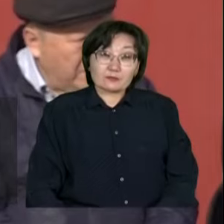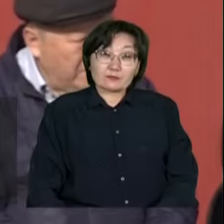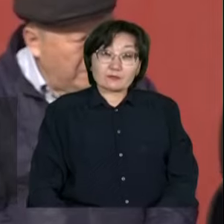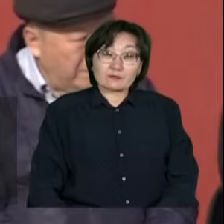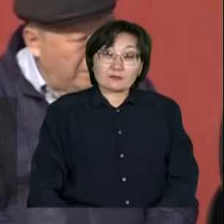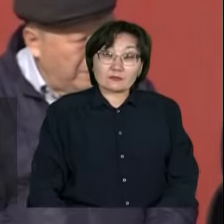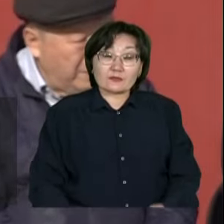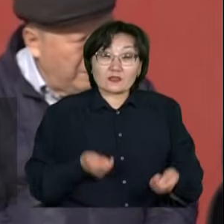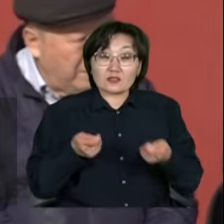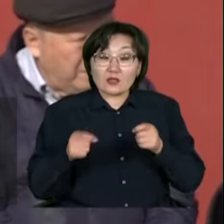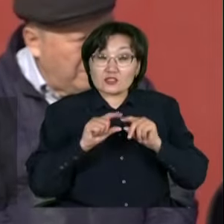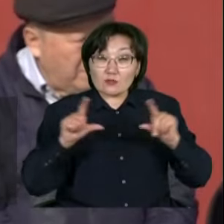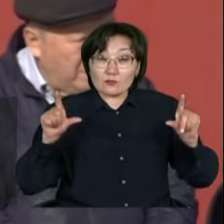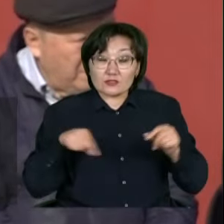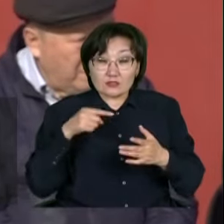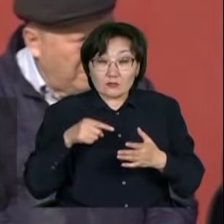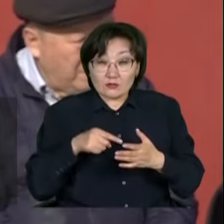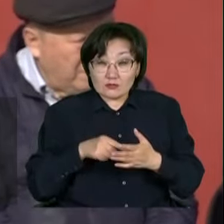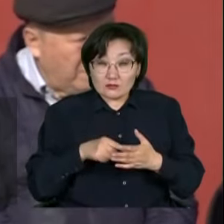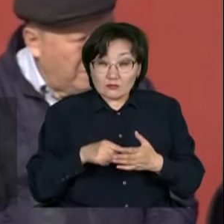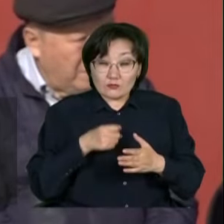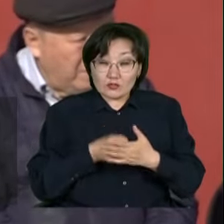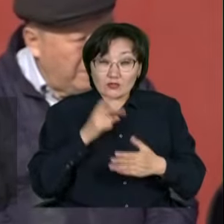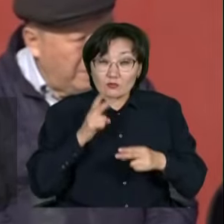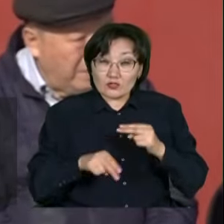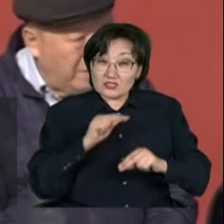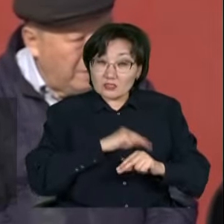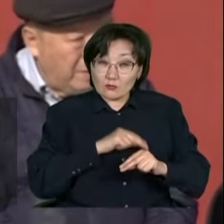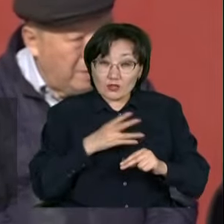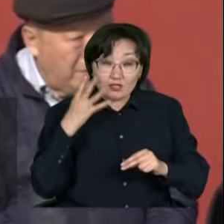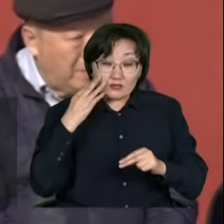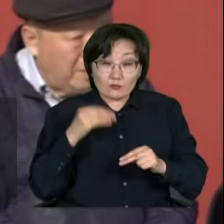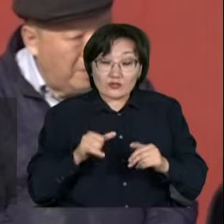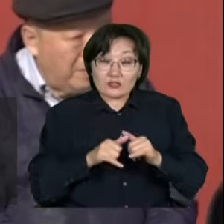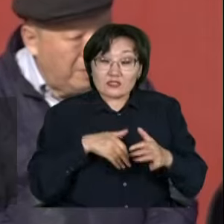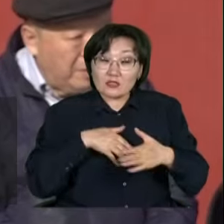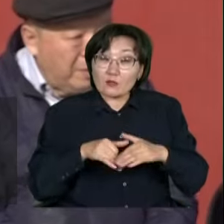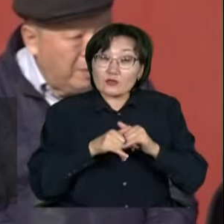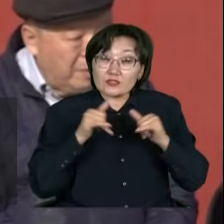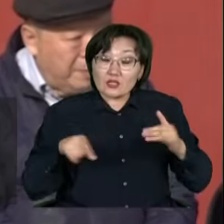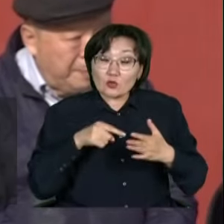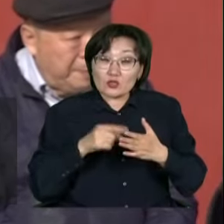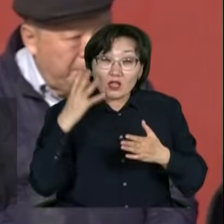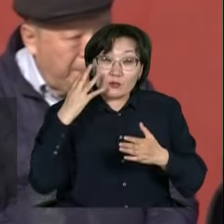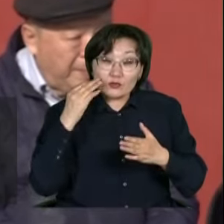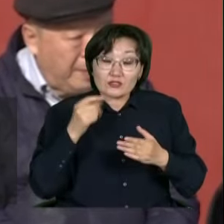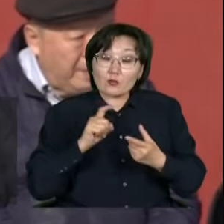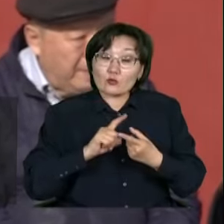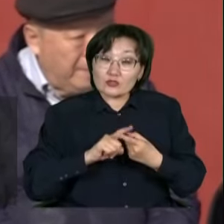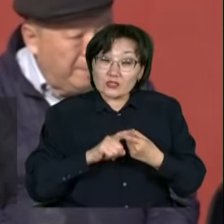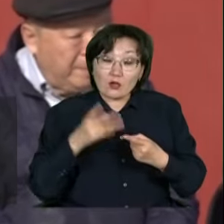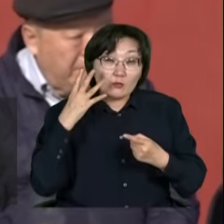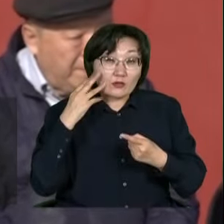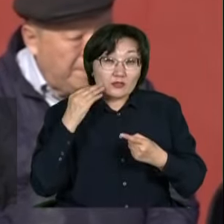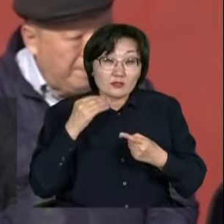Поручаю руководству департамента в этом плане еще до конца работать. Алматы динамично идет развитие города Алматы, плюс